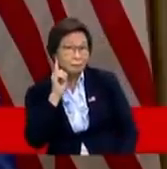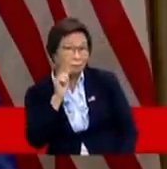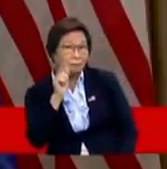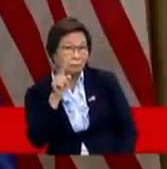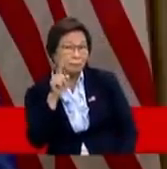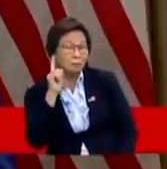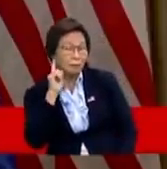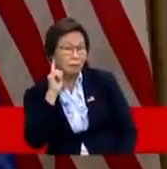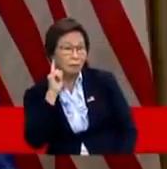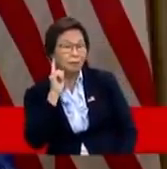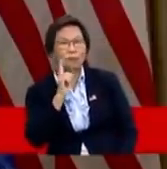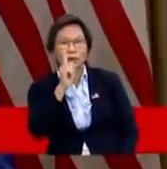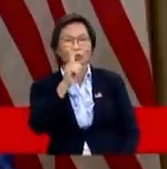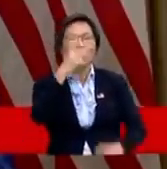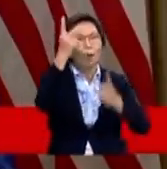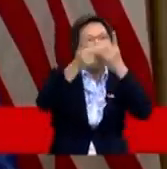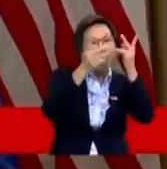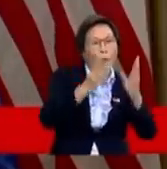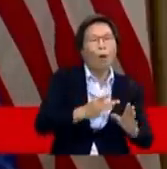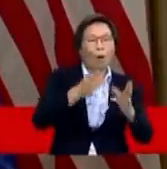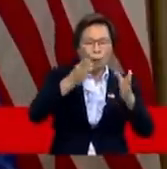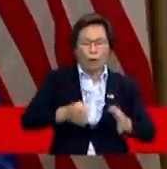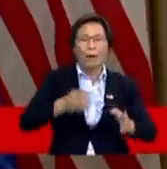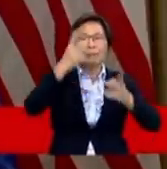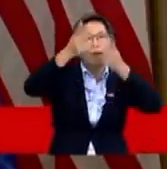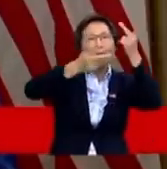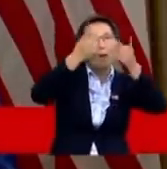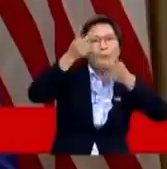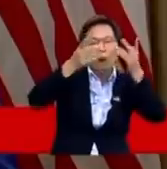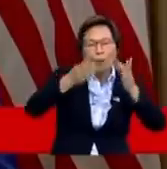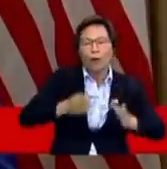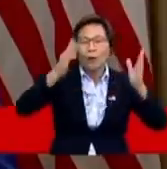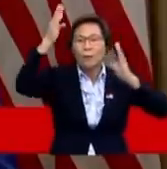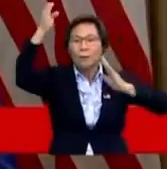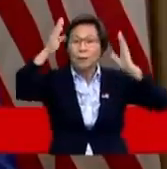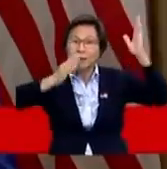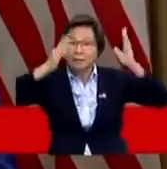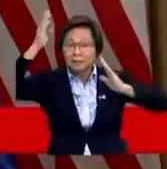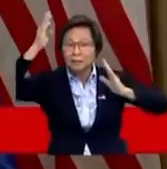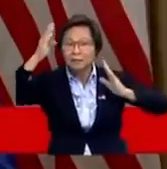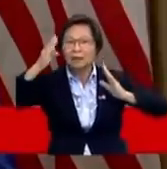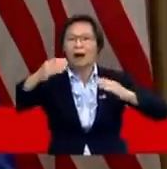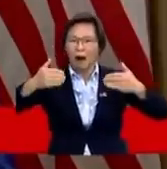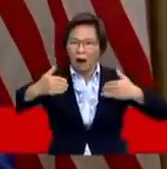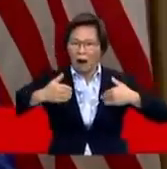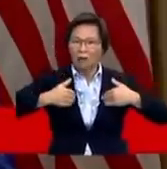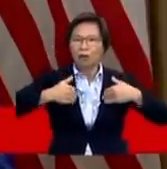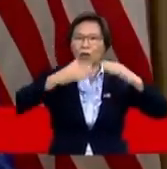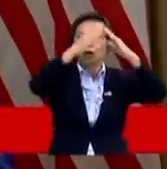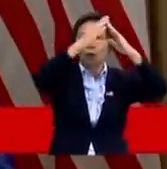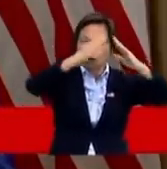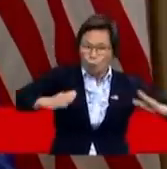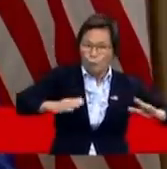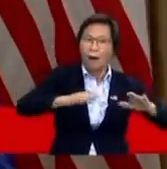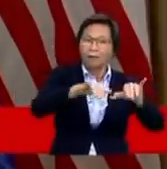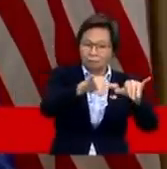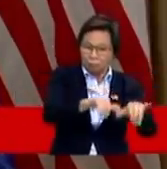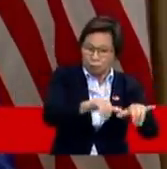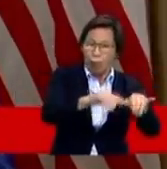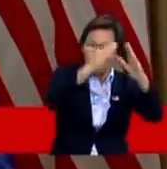yang satu pengembara warganegara dan bukan warga negara yang mempunyai kediaman di